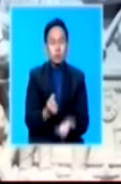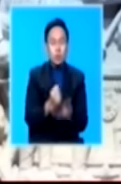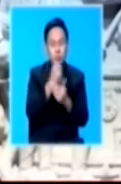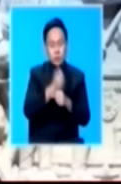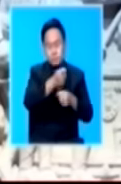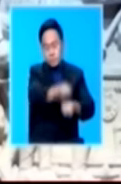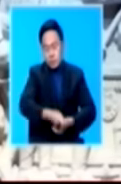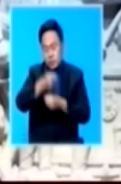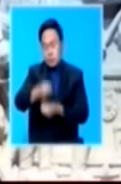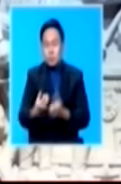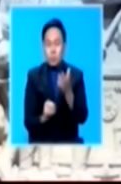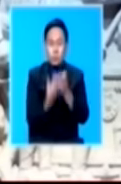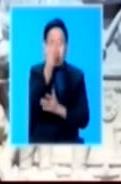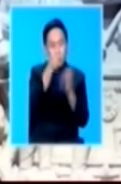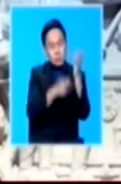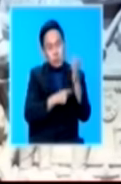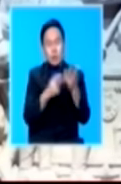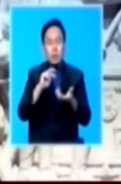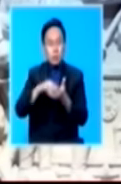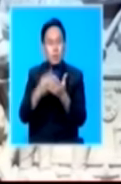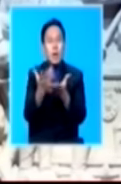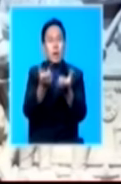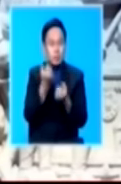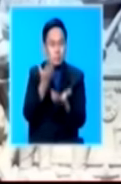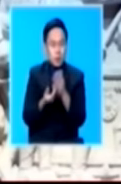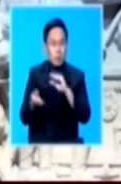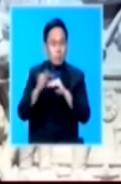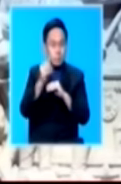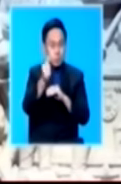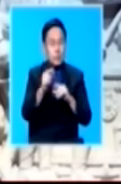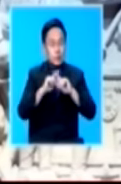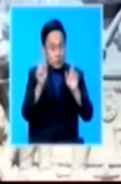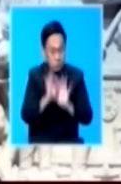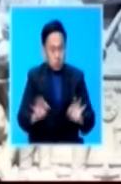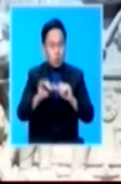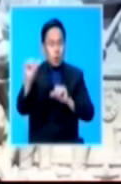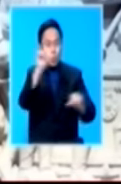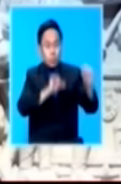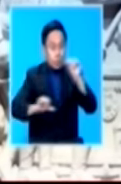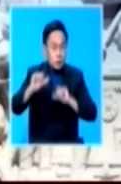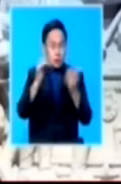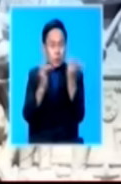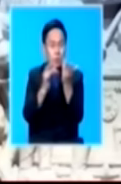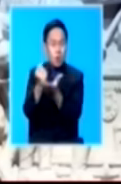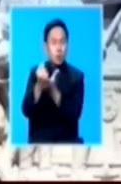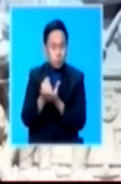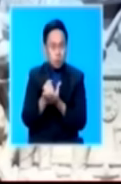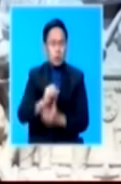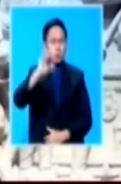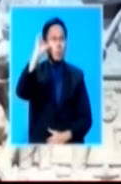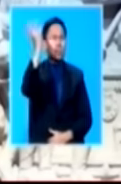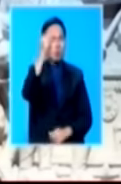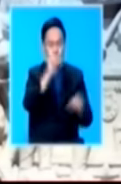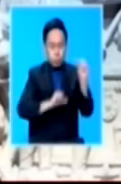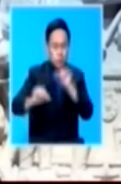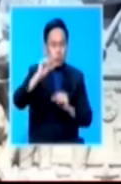นะครับชาวสวนเพราะนั้นถ้าเราไม่ใช้วิทยาศาสตร์เทคโนโลยีมันก็ไปไม่ได้เพราะทั่วโลกเขาใช้แล้วผมได้ยินว่า